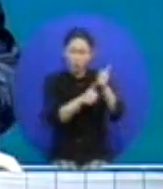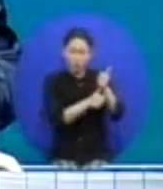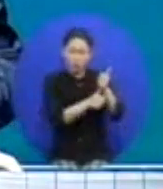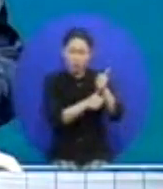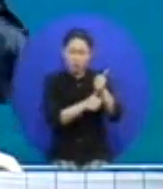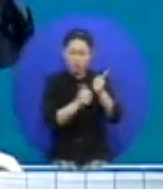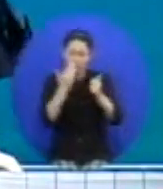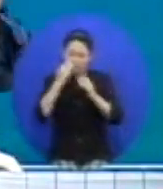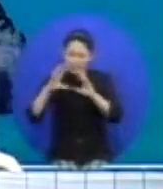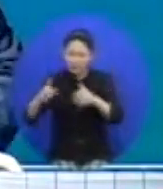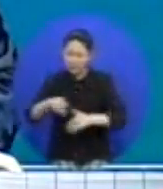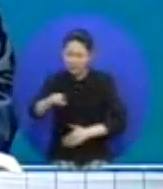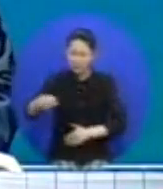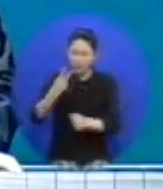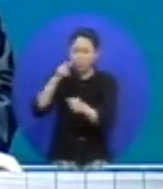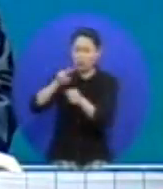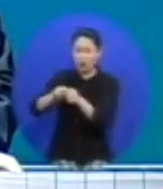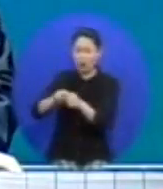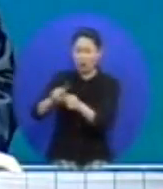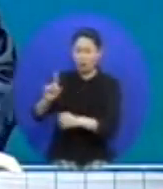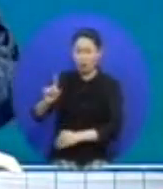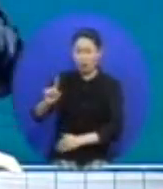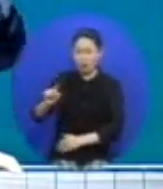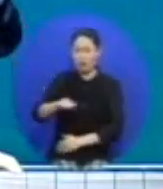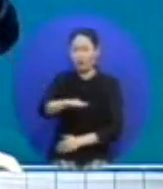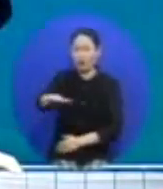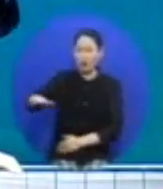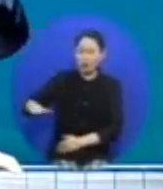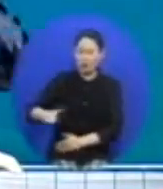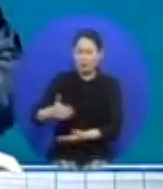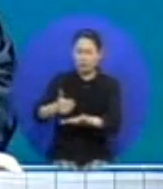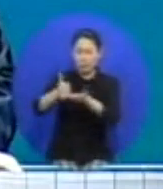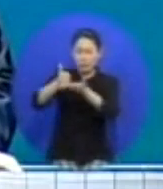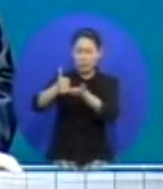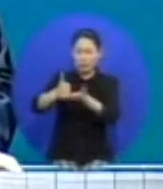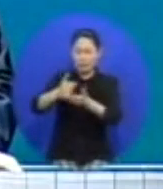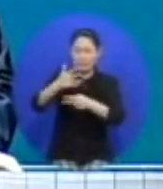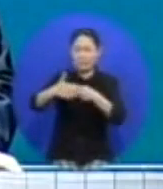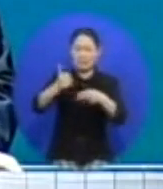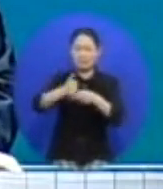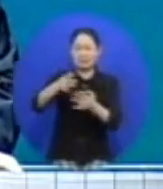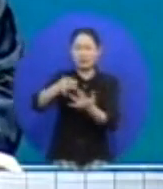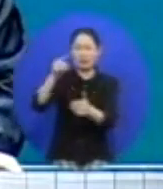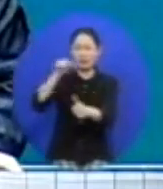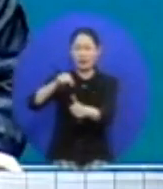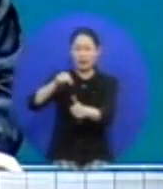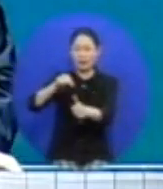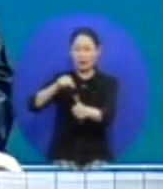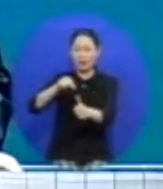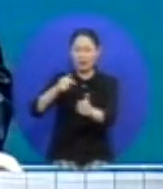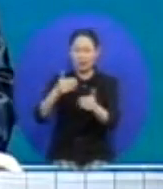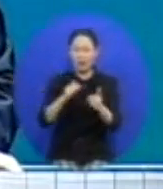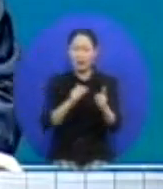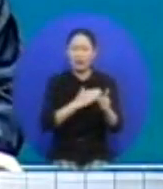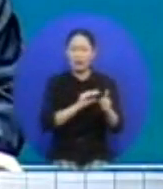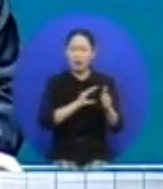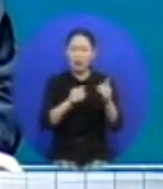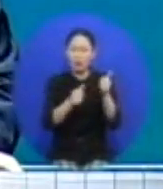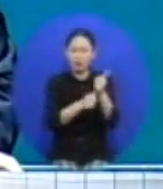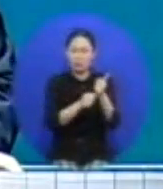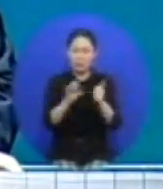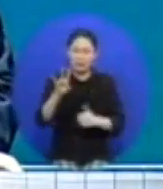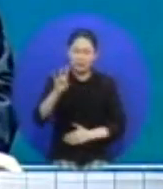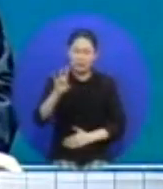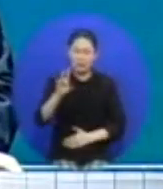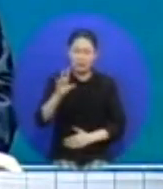백성에게 도전합니다 너희 섬 길 신을 택하라 여호수아 24장 15절